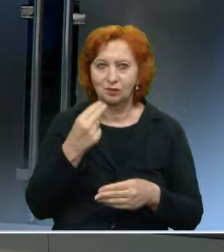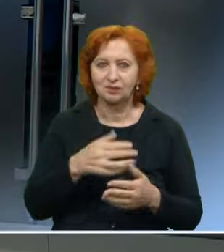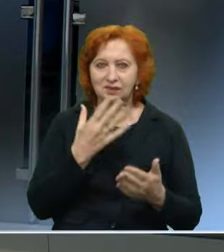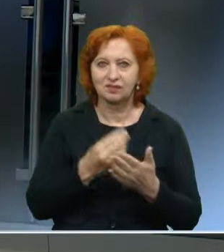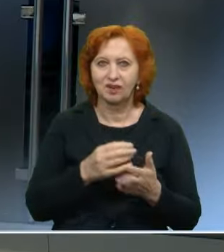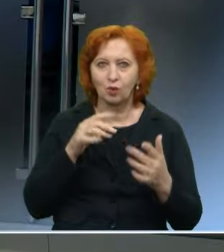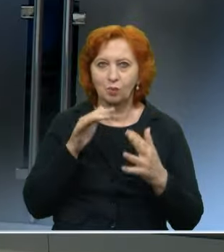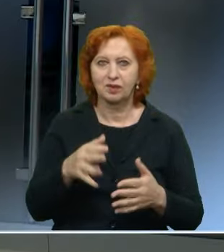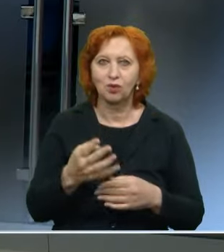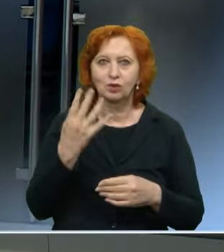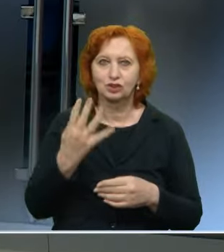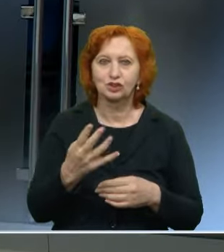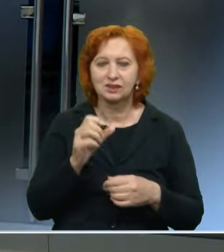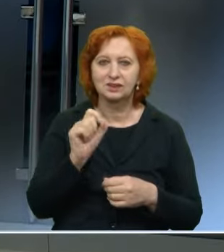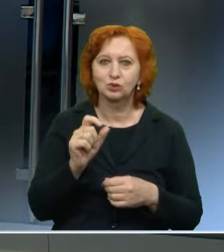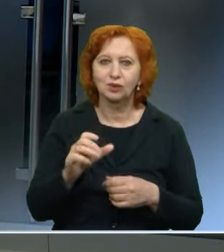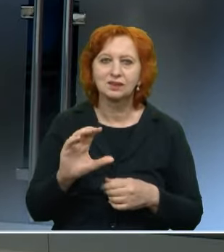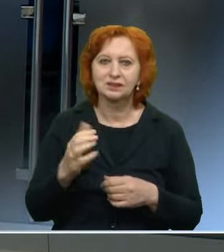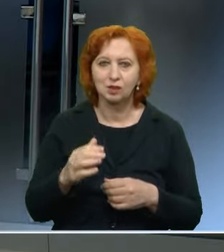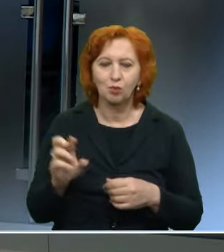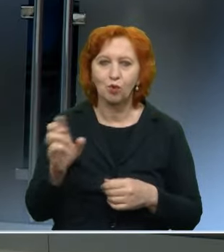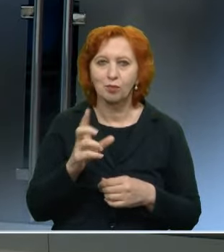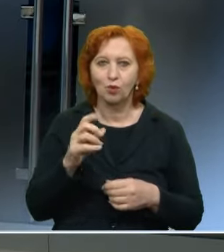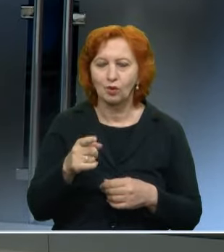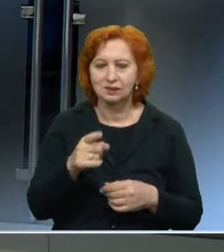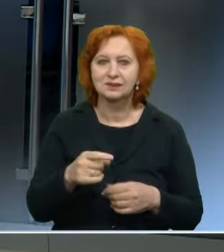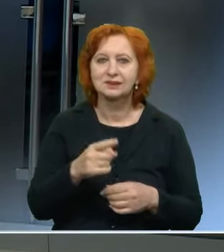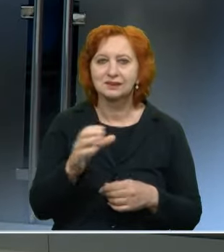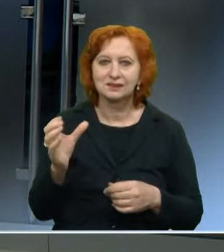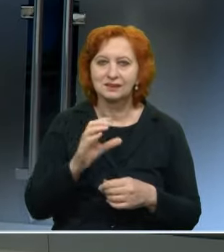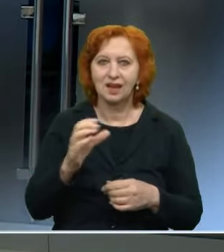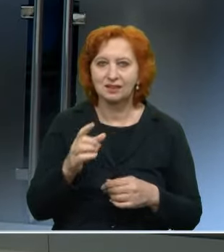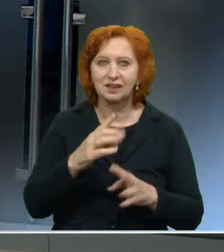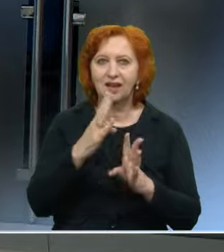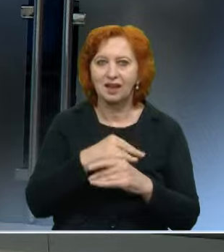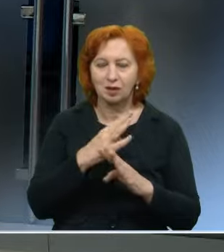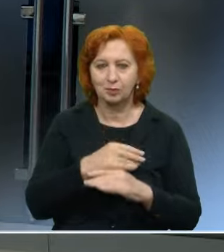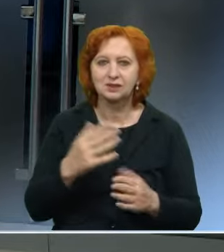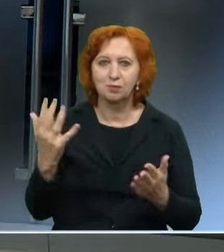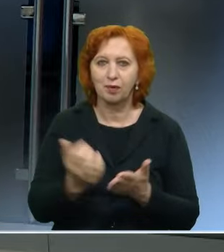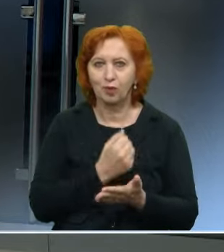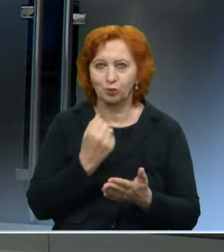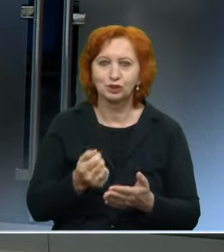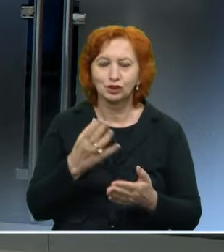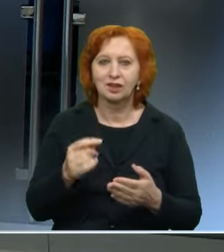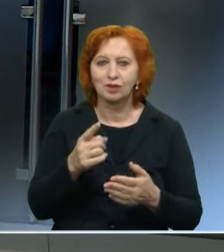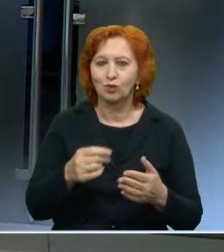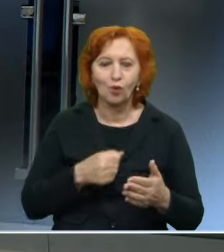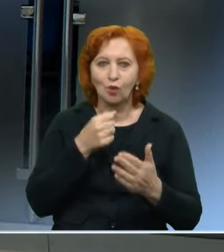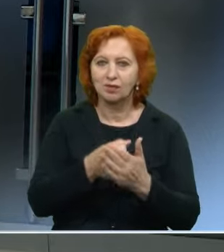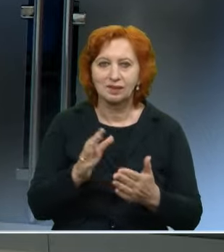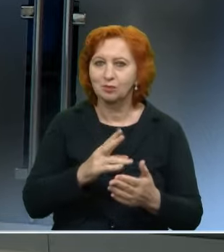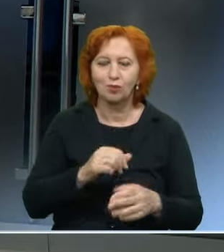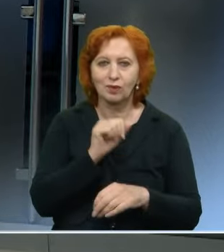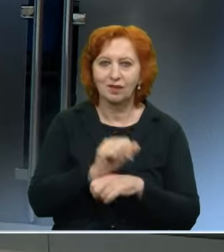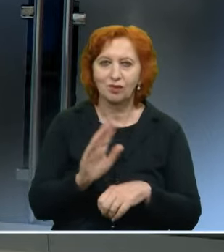своем деле. 4 золота, серебро и бронза сальские гребцы отличились на областных соревнованиях. Но на достигнутом не